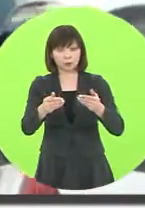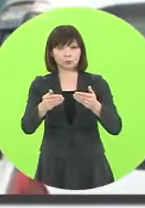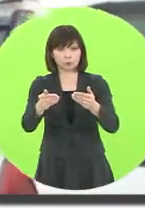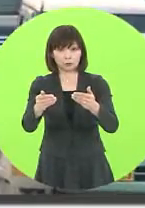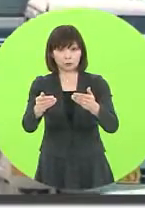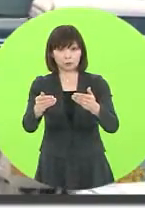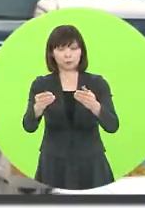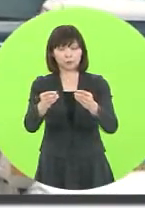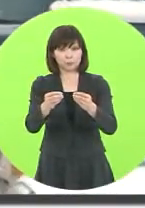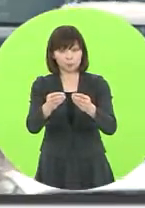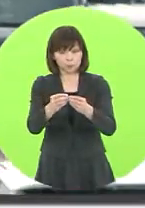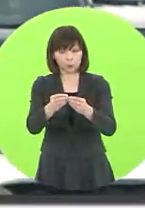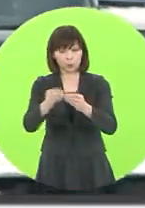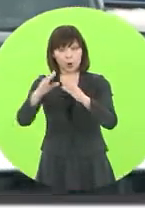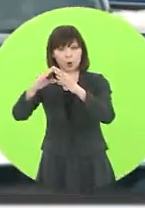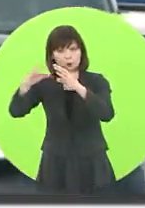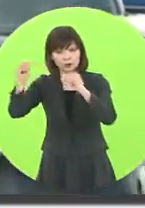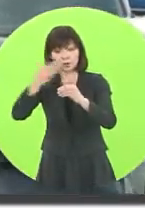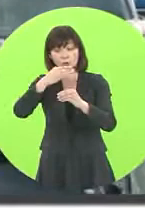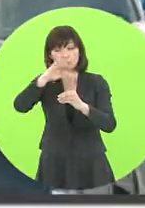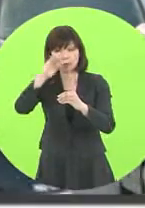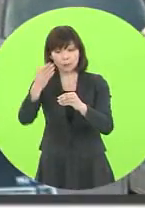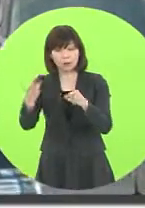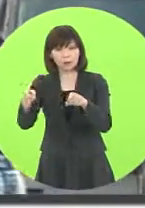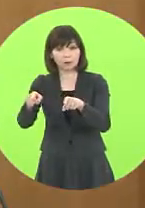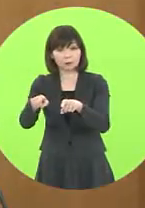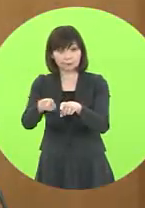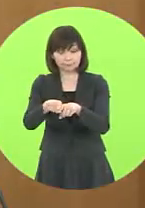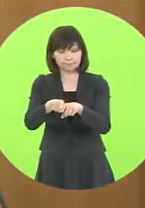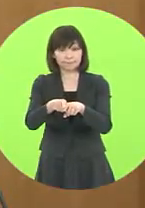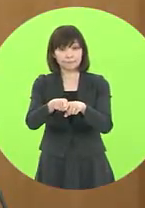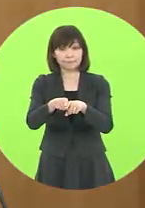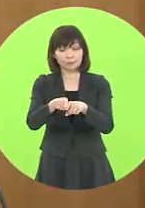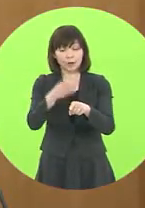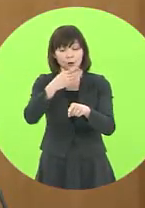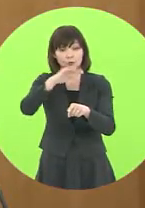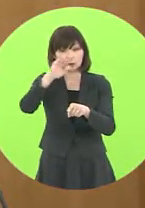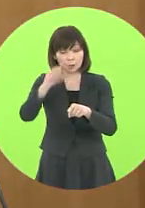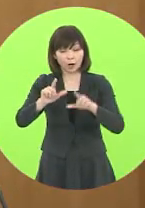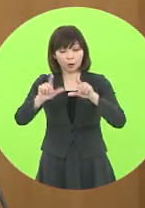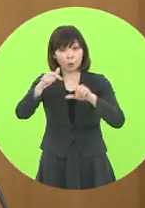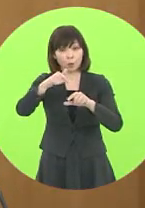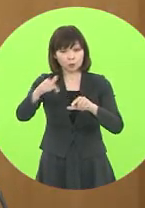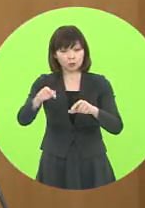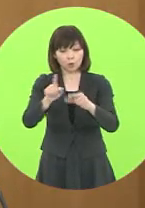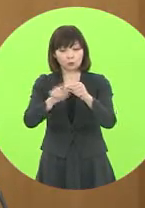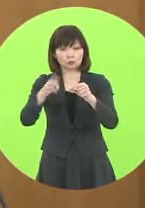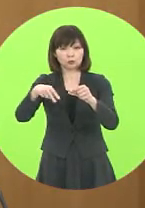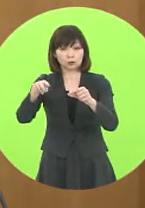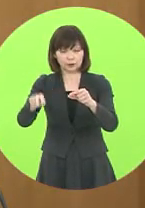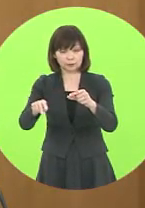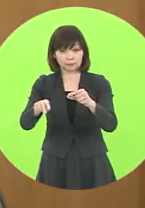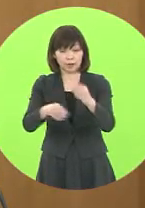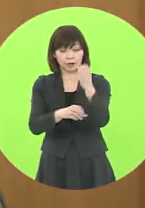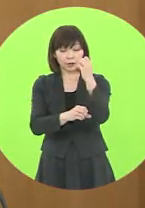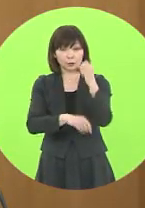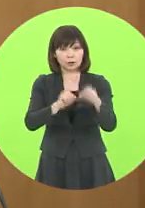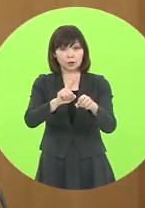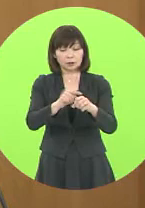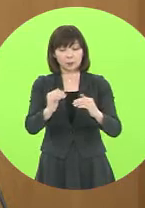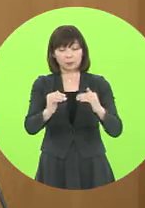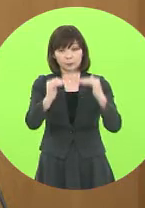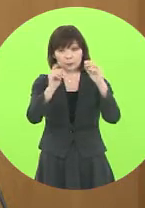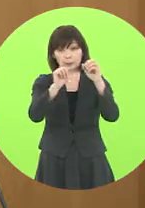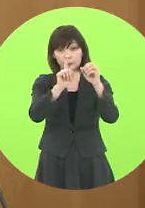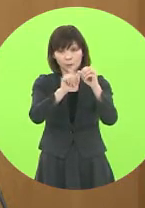引き続き国や福山市と連携しながら、福山市が県東部の核となり拠点性を高めるための